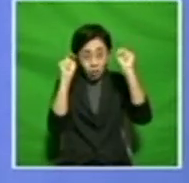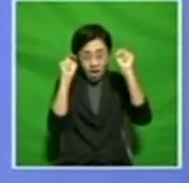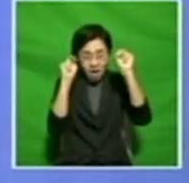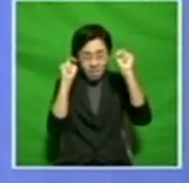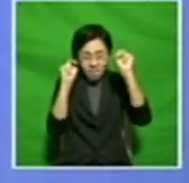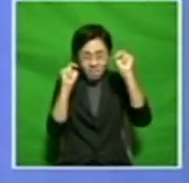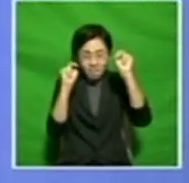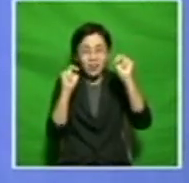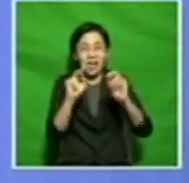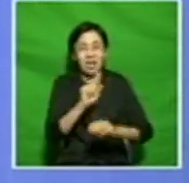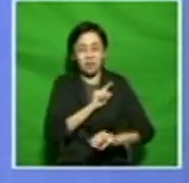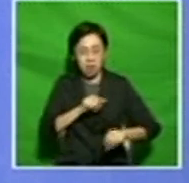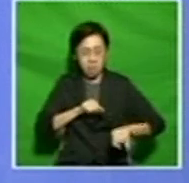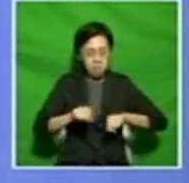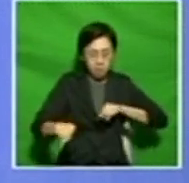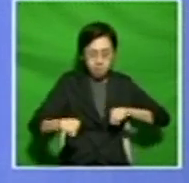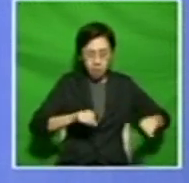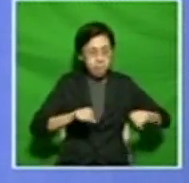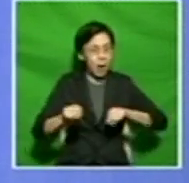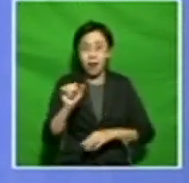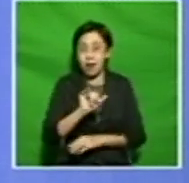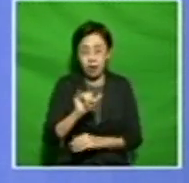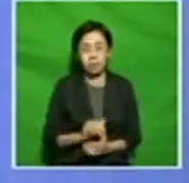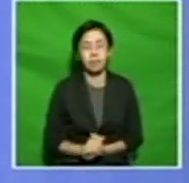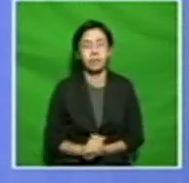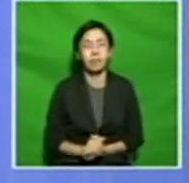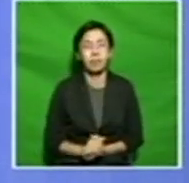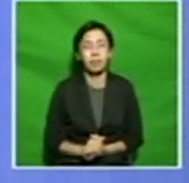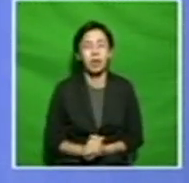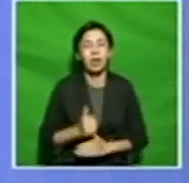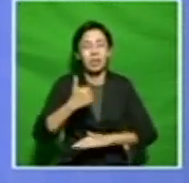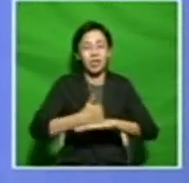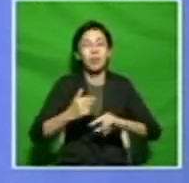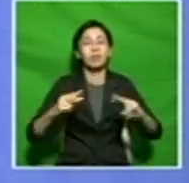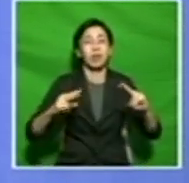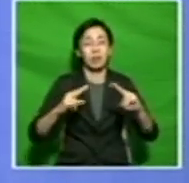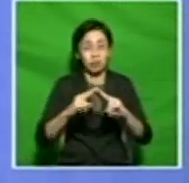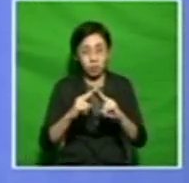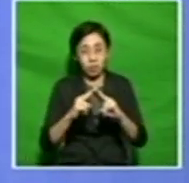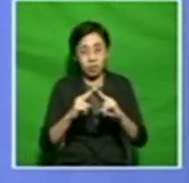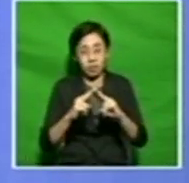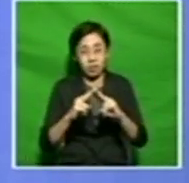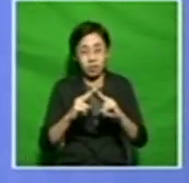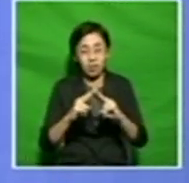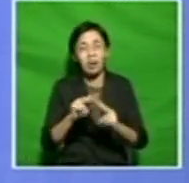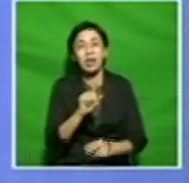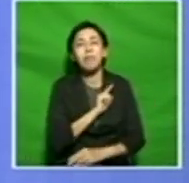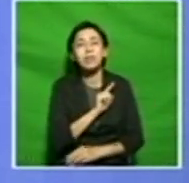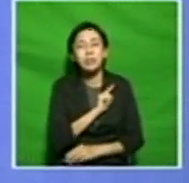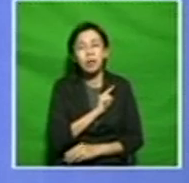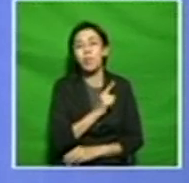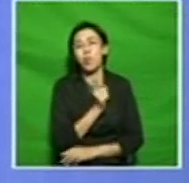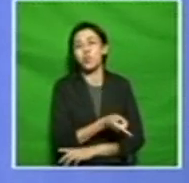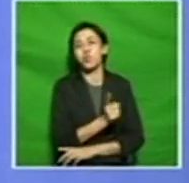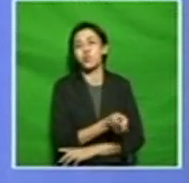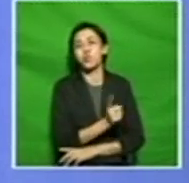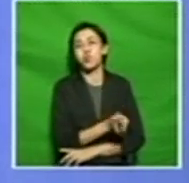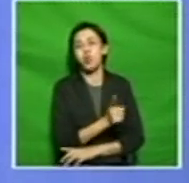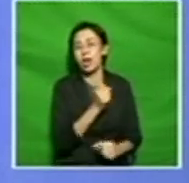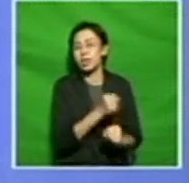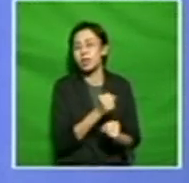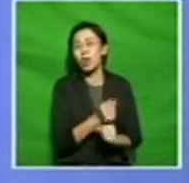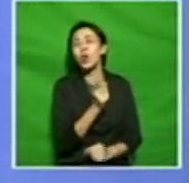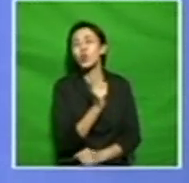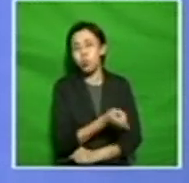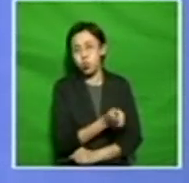ำนาจแล้วก็สั่งการเป็นอย่างอื่นท่านรัฐมนตรีที่มีอำนาจหน้าที่อย่างเดิมก็ยังคงปฏิบัติหน้